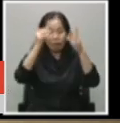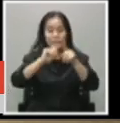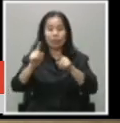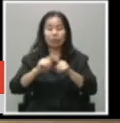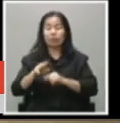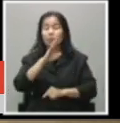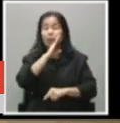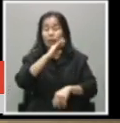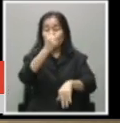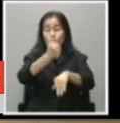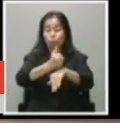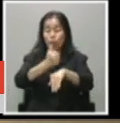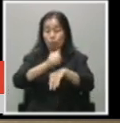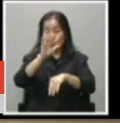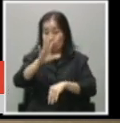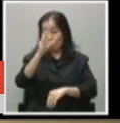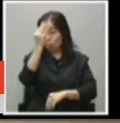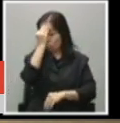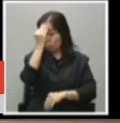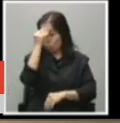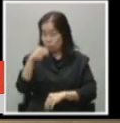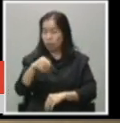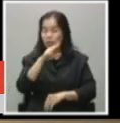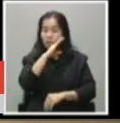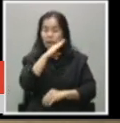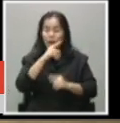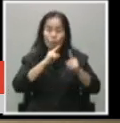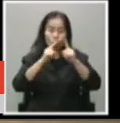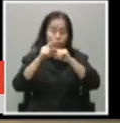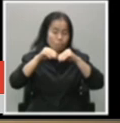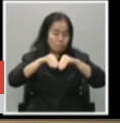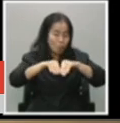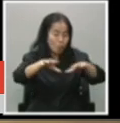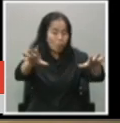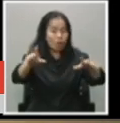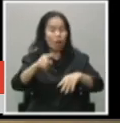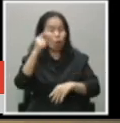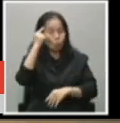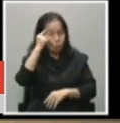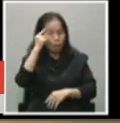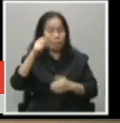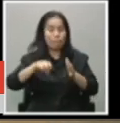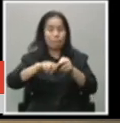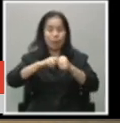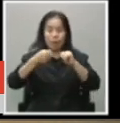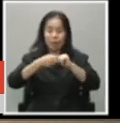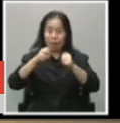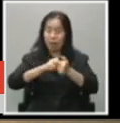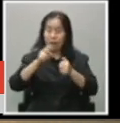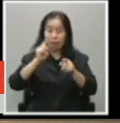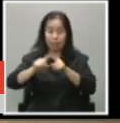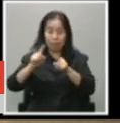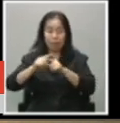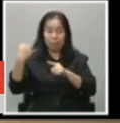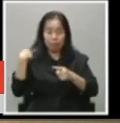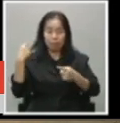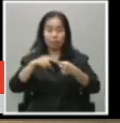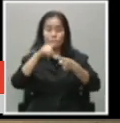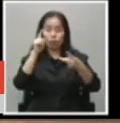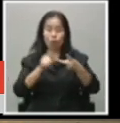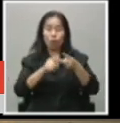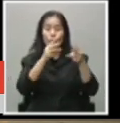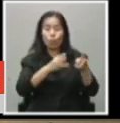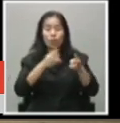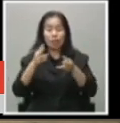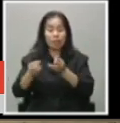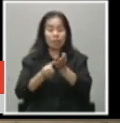ำของเขาได้สื่อสารให้พี่น้องประชาชนในประเทศได้รับทราบถึงต้นเหตุของปัญหารวมถึงวิธีการแ